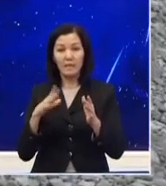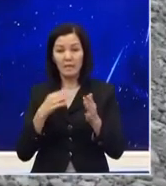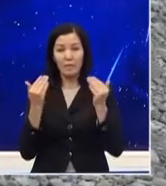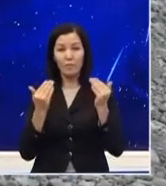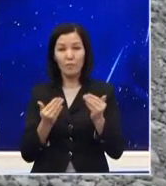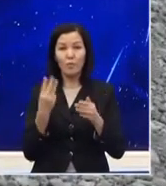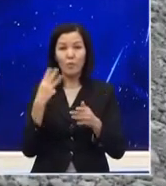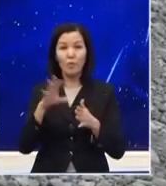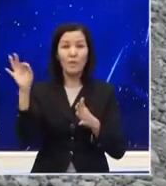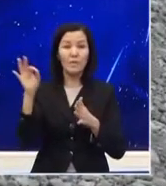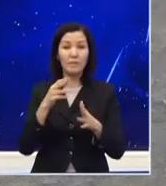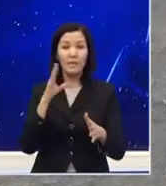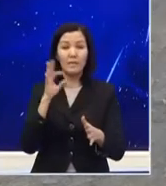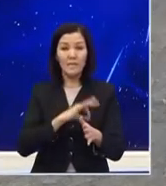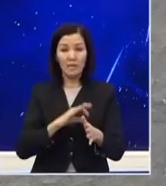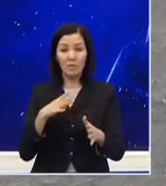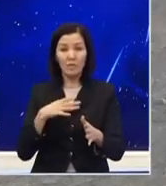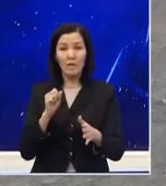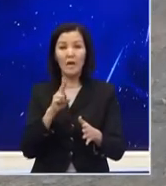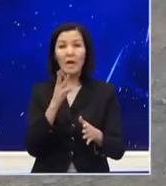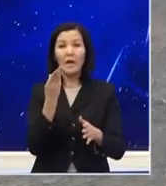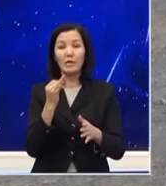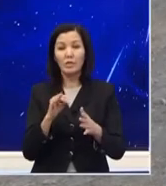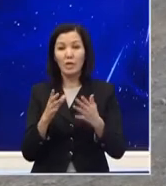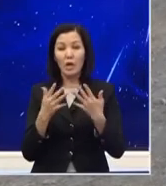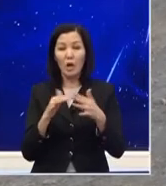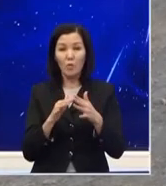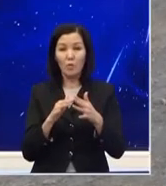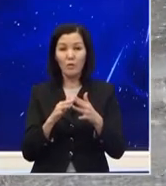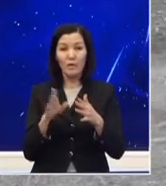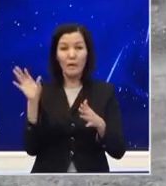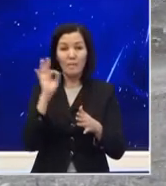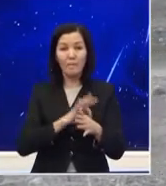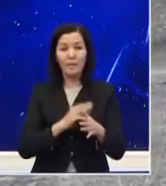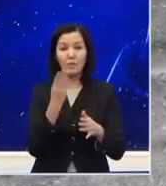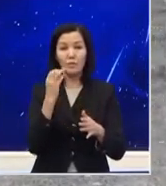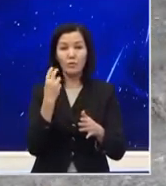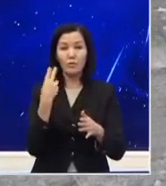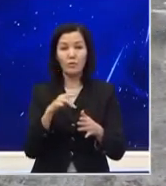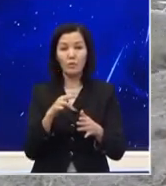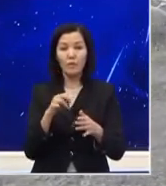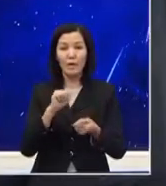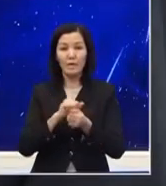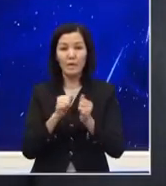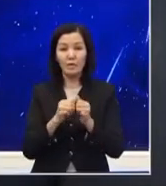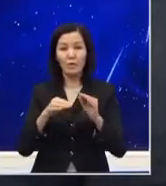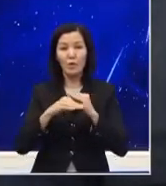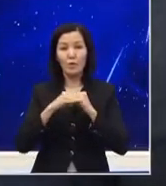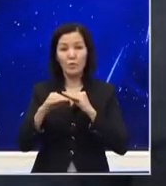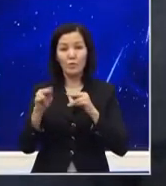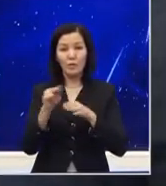Бүгінде 30% игерілуде. Ақши ауылының батыс бөлігіндегі 320 метрге тас төселіпті.